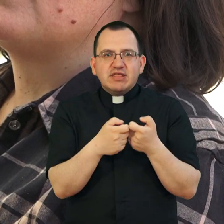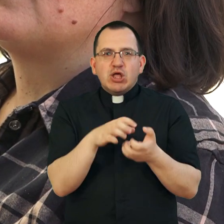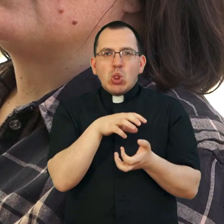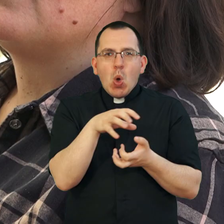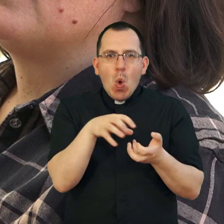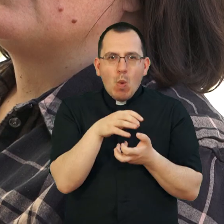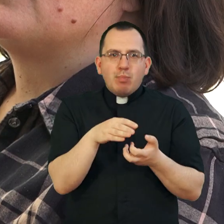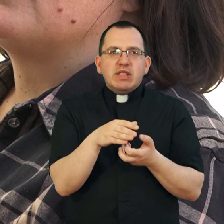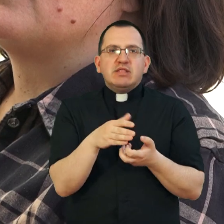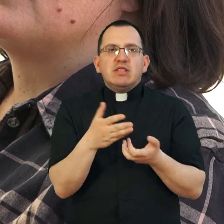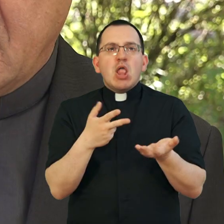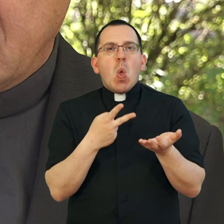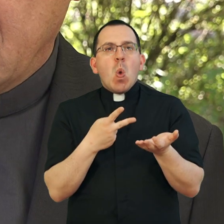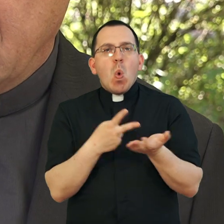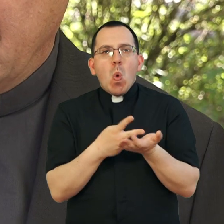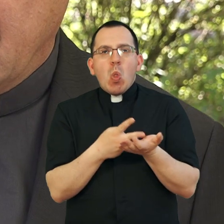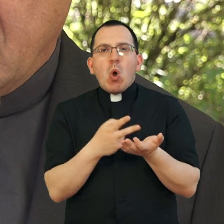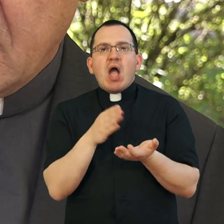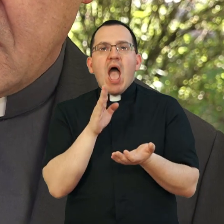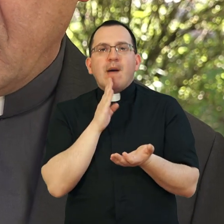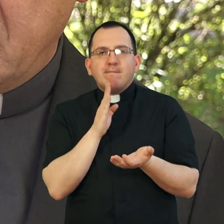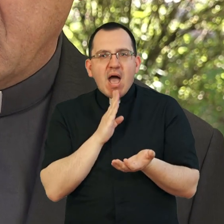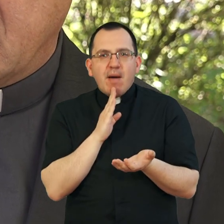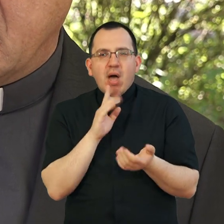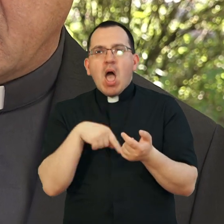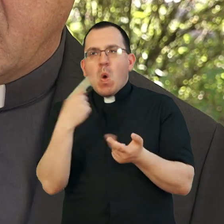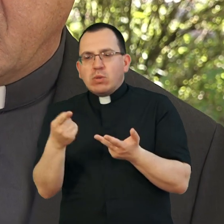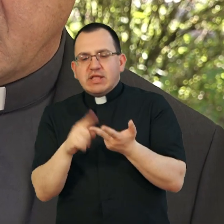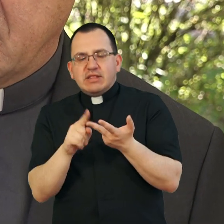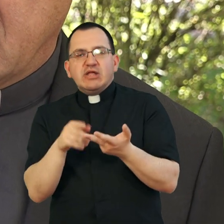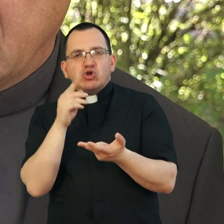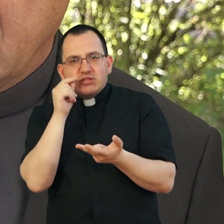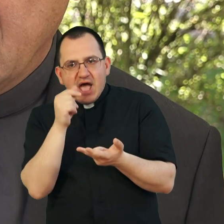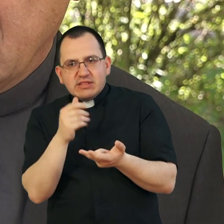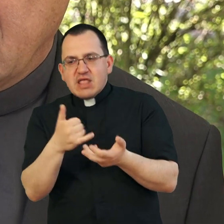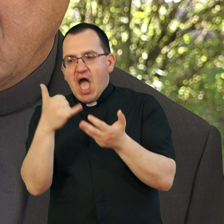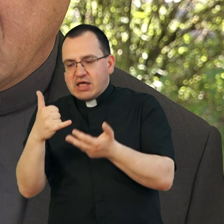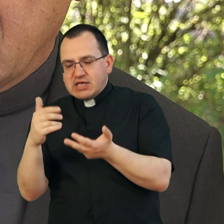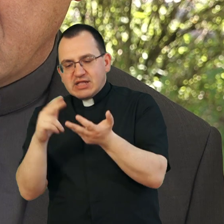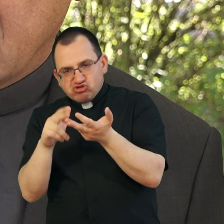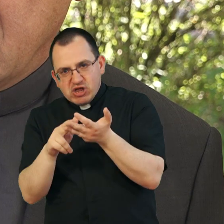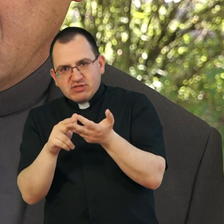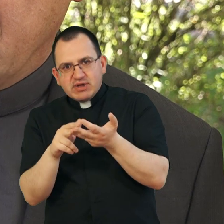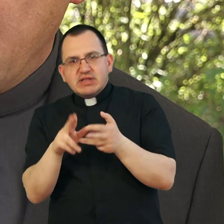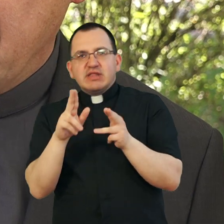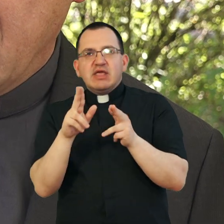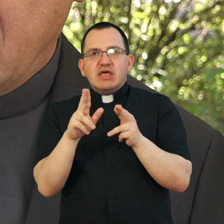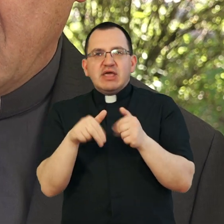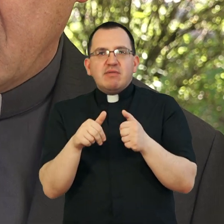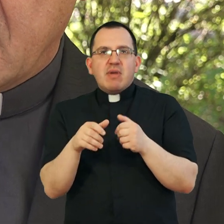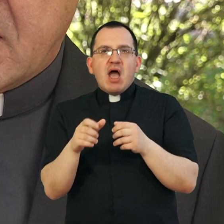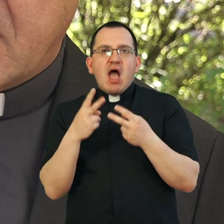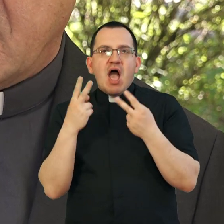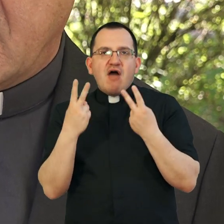obitelji i ulozi majke u obitelji, zatim oca u obitelji i sada ovaj 4. je naglasak na djedovima i